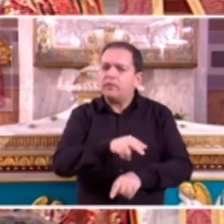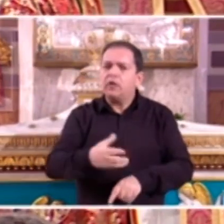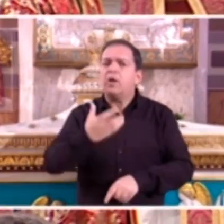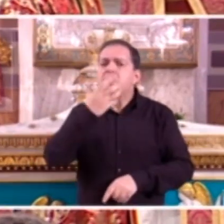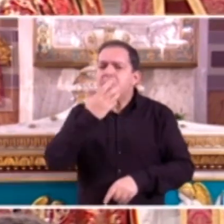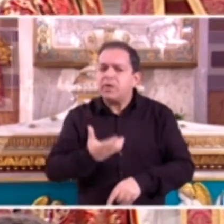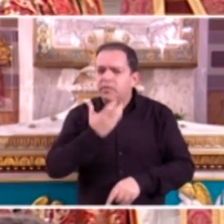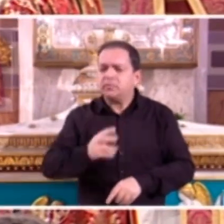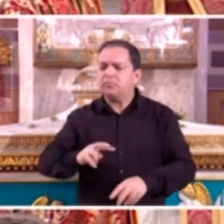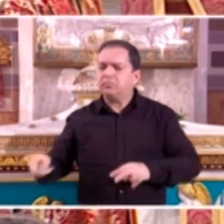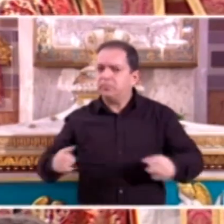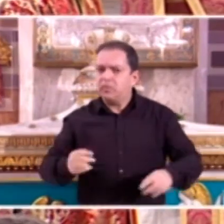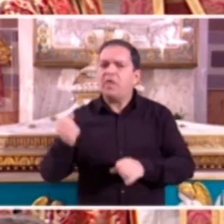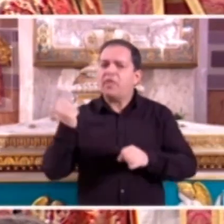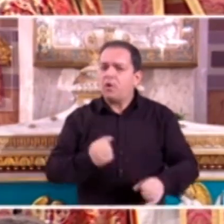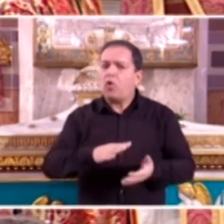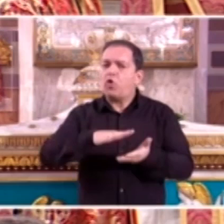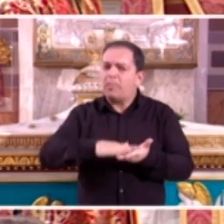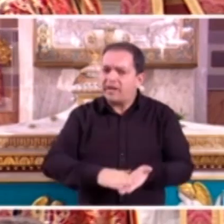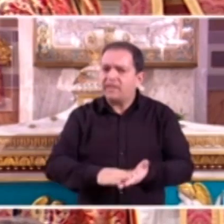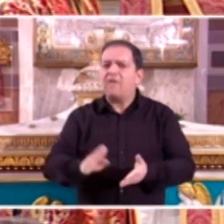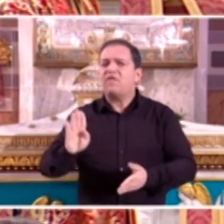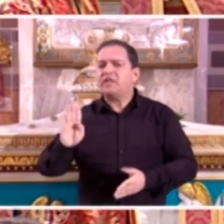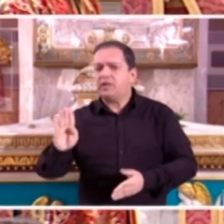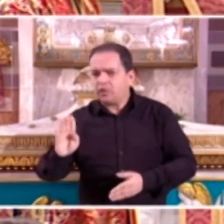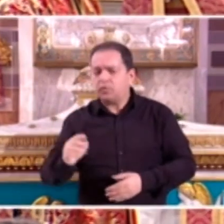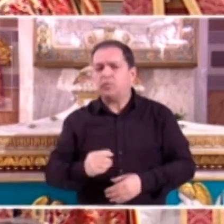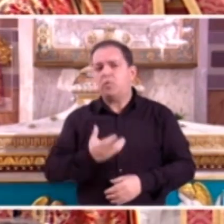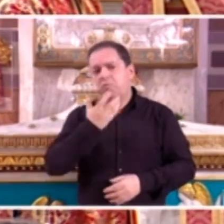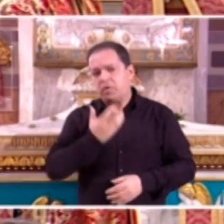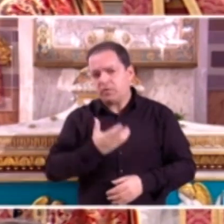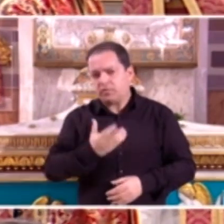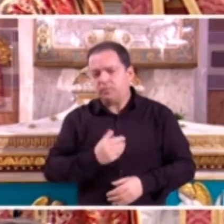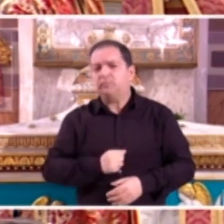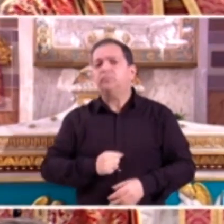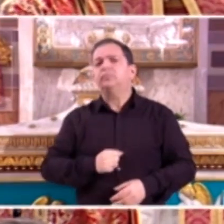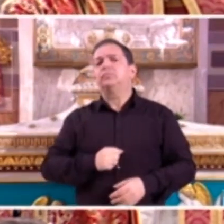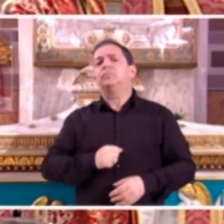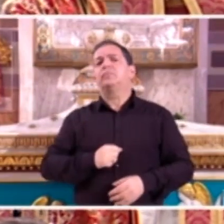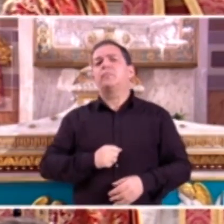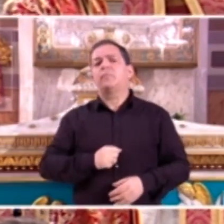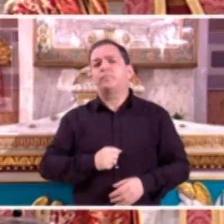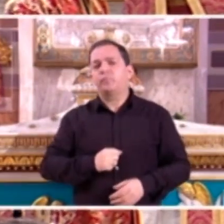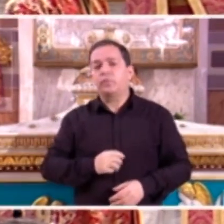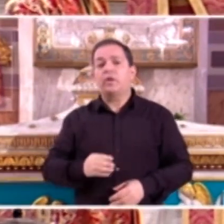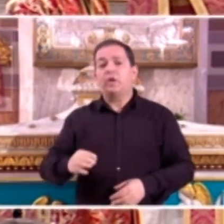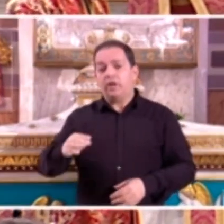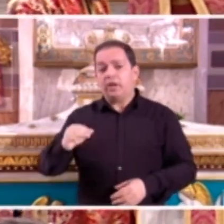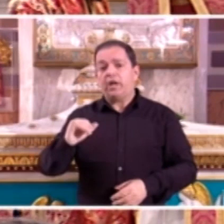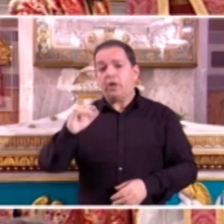ημών Δημητρίου, Θωμά και Βασιλείου των Πρεσβυτέρων, Ιωάννου